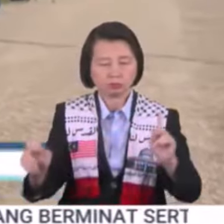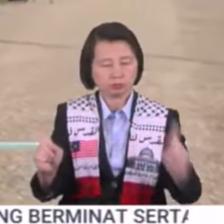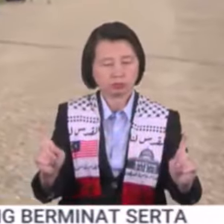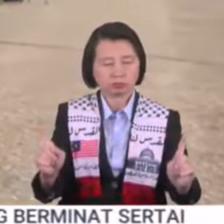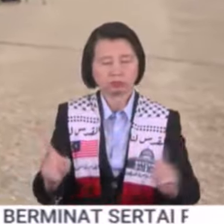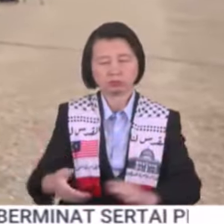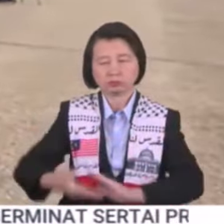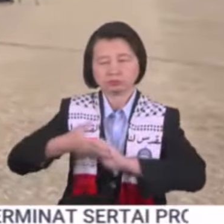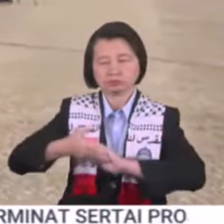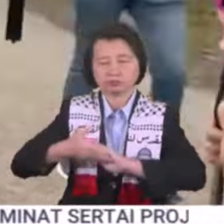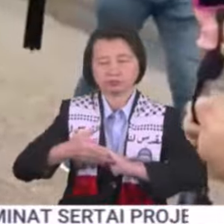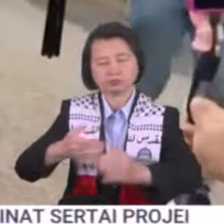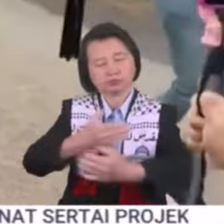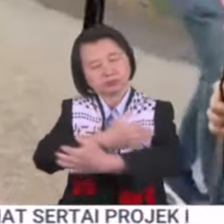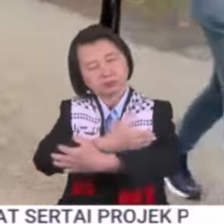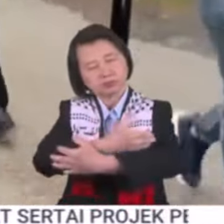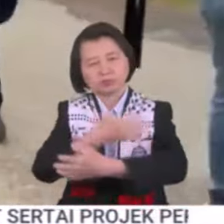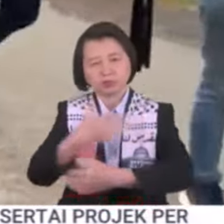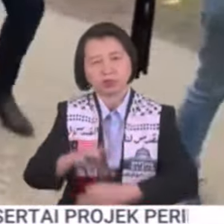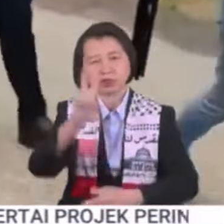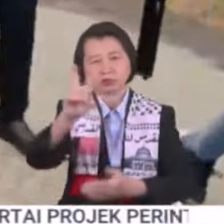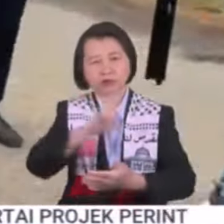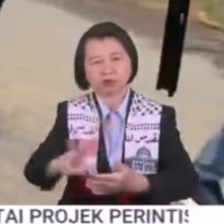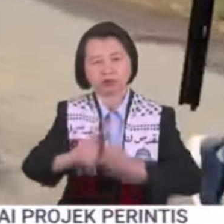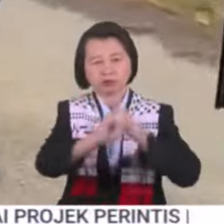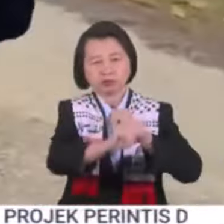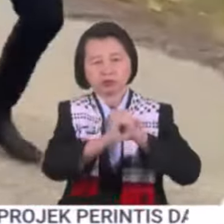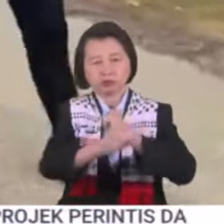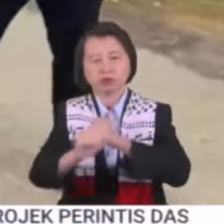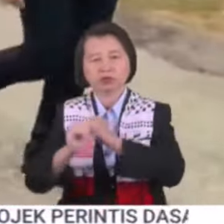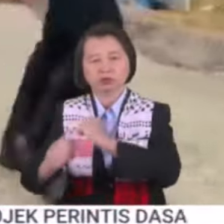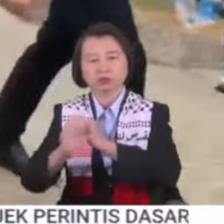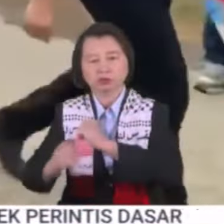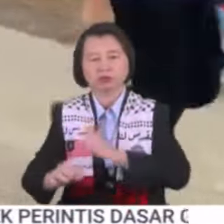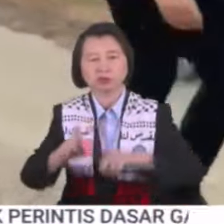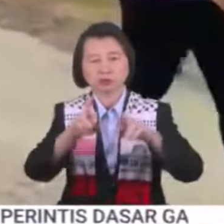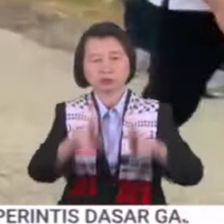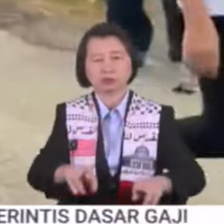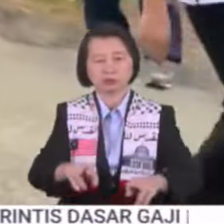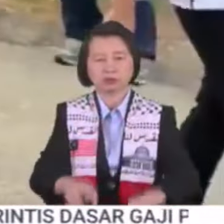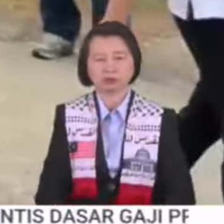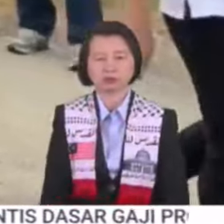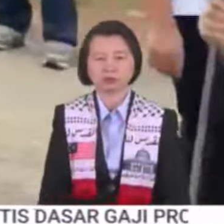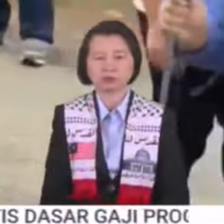mereka juga sempat bersalaman dan berpelukan selepas 2 minggu berkempen bertemu pengundi.